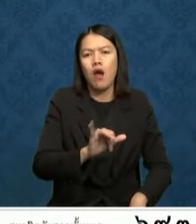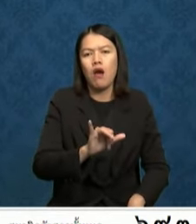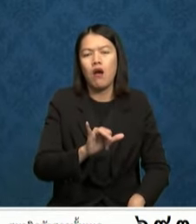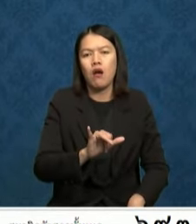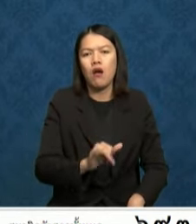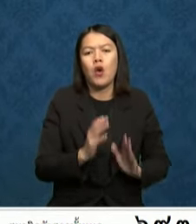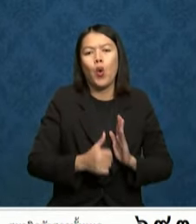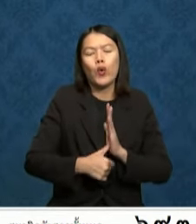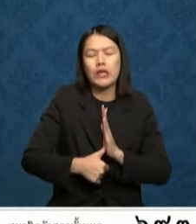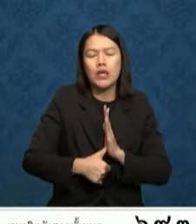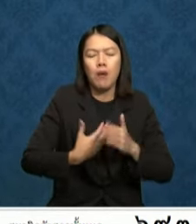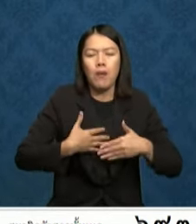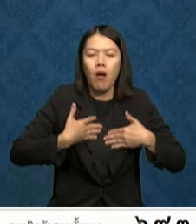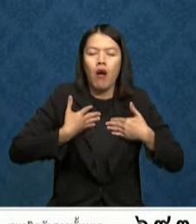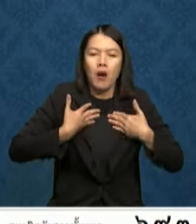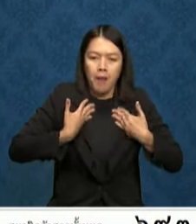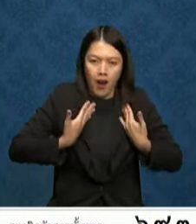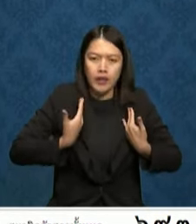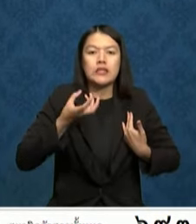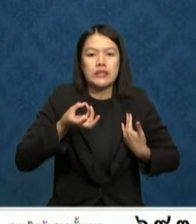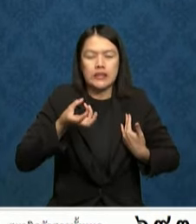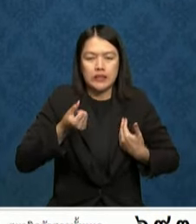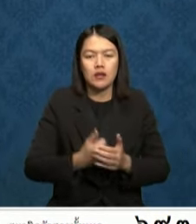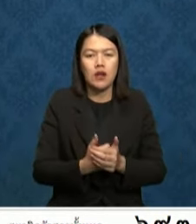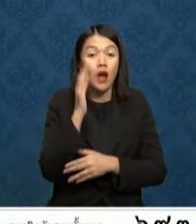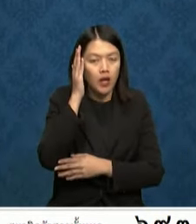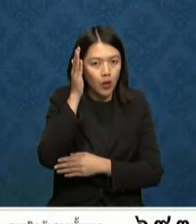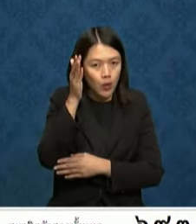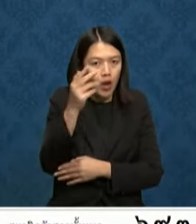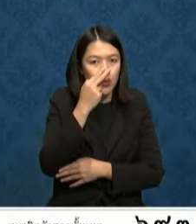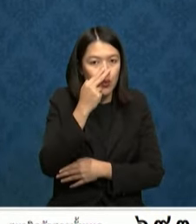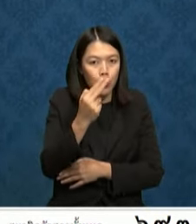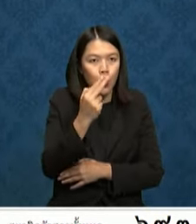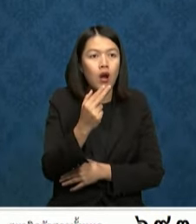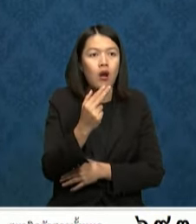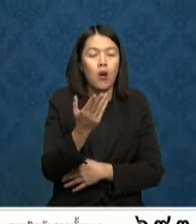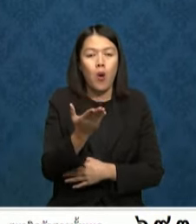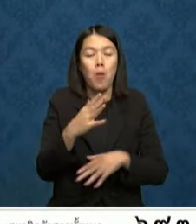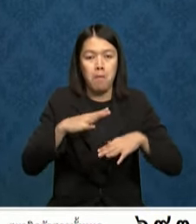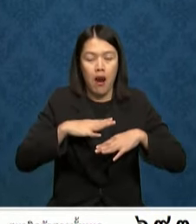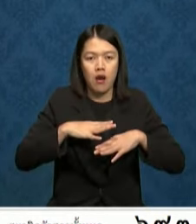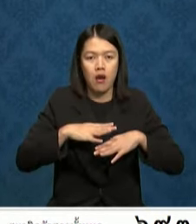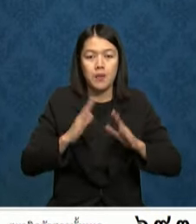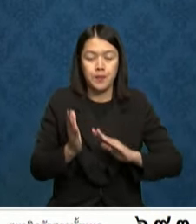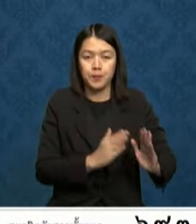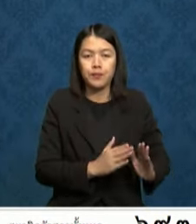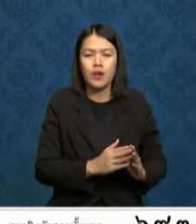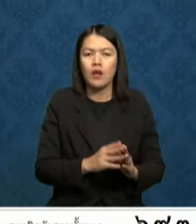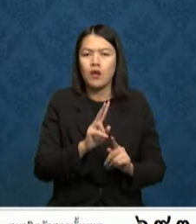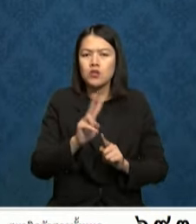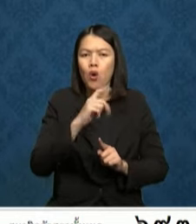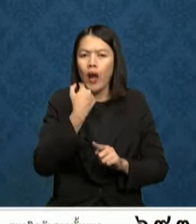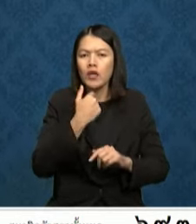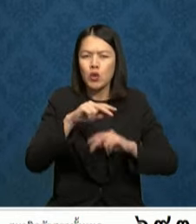ที่เป็นหนี้จะหายใจได้บ้างเพื่อจะมองไปถึงอนาคตข้างหน้าผมก็อยากจะขอพักนะครับอันที่ 2ถ้าท่านเป็นใครที่มาดูแล